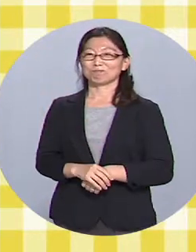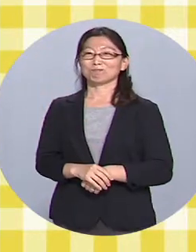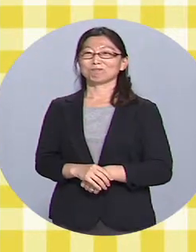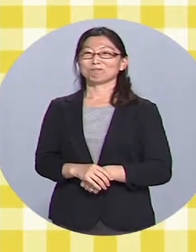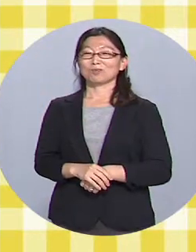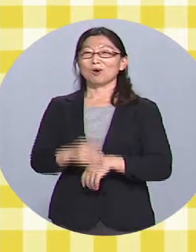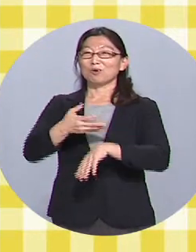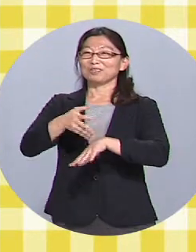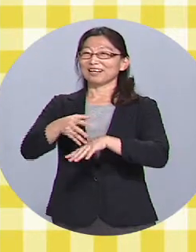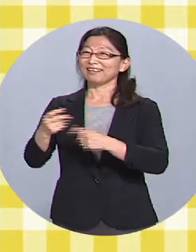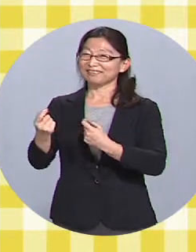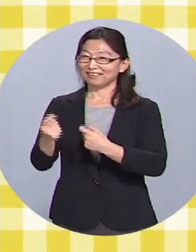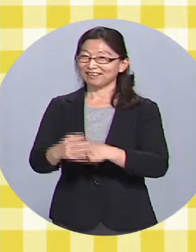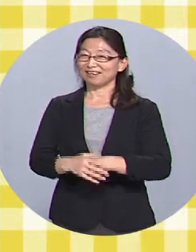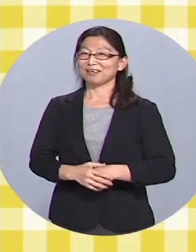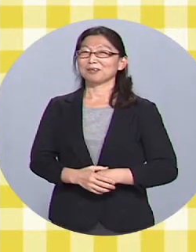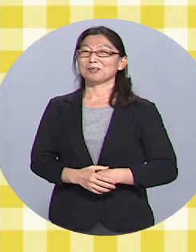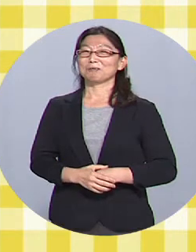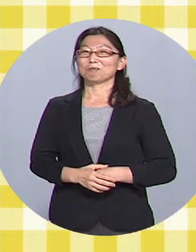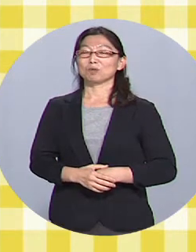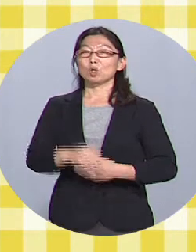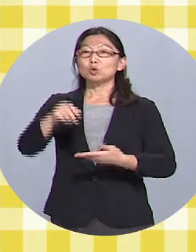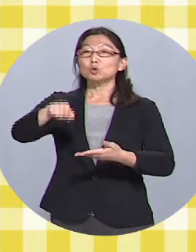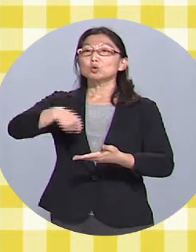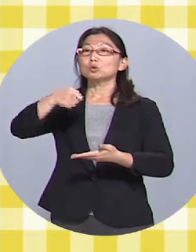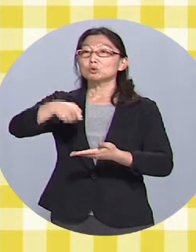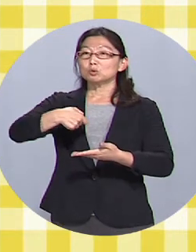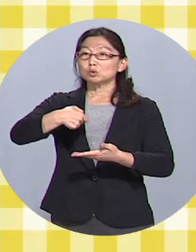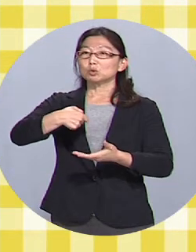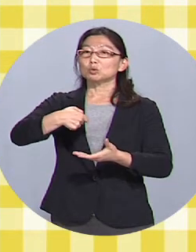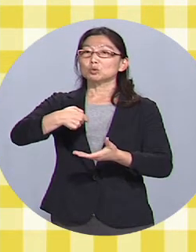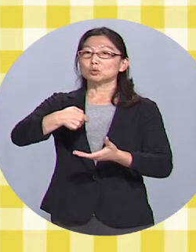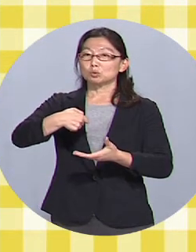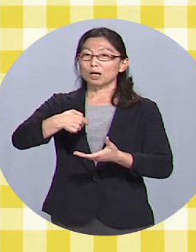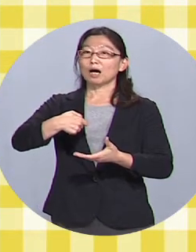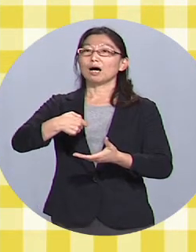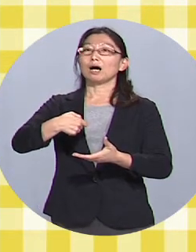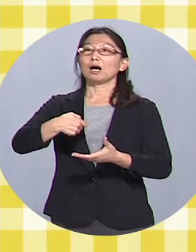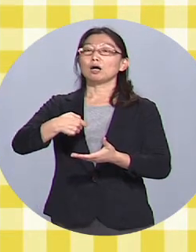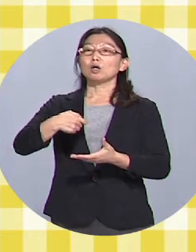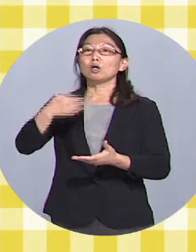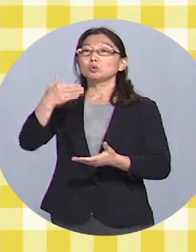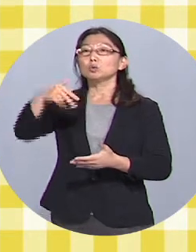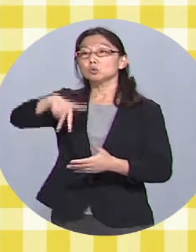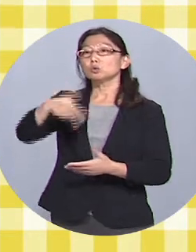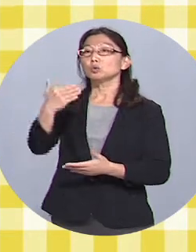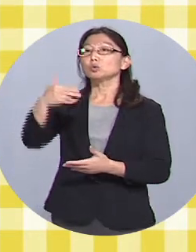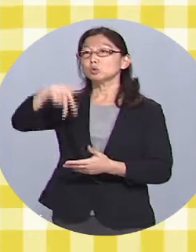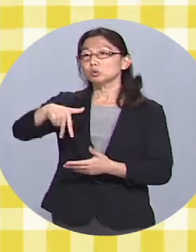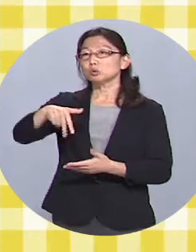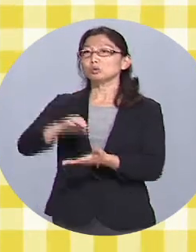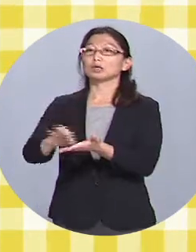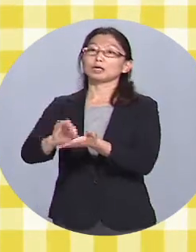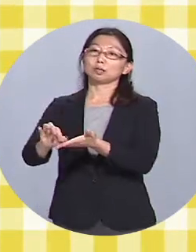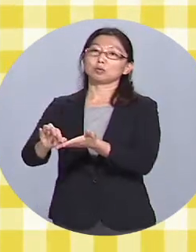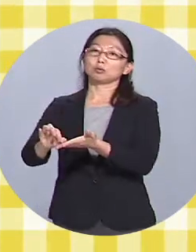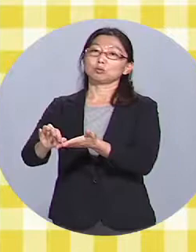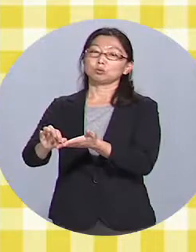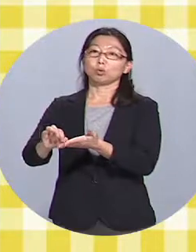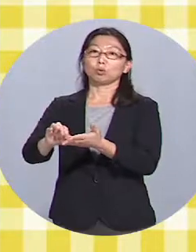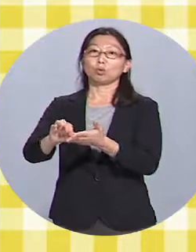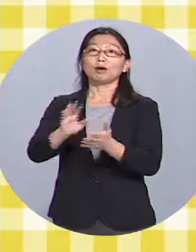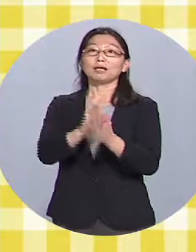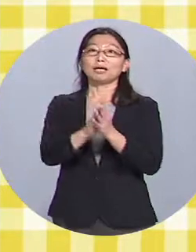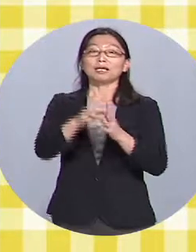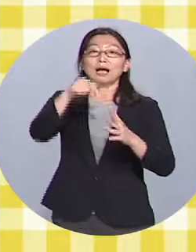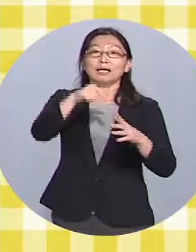れですよね。 でスープもあるんですけど、スープは世界最小のパスタクスクス入りで、こちらも町内にある県